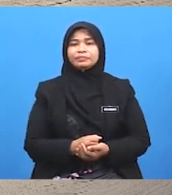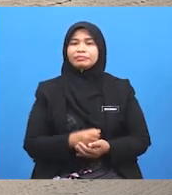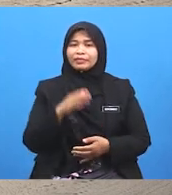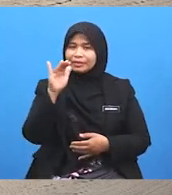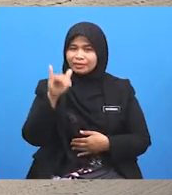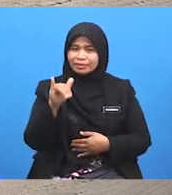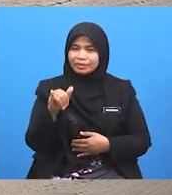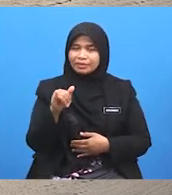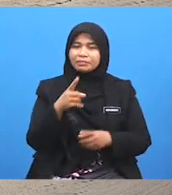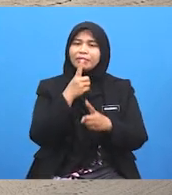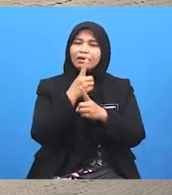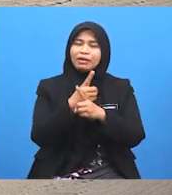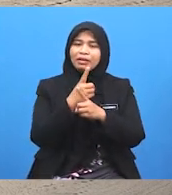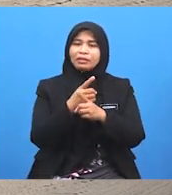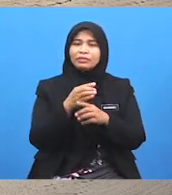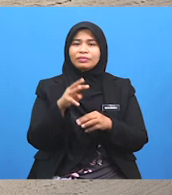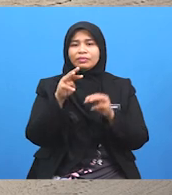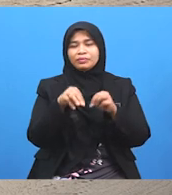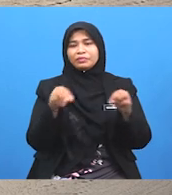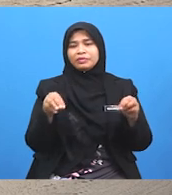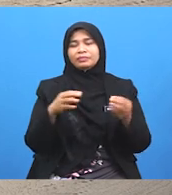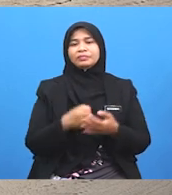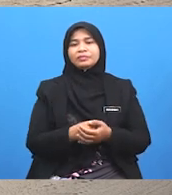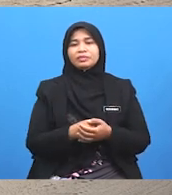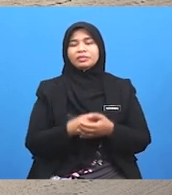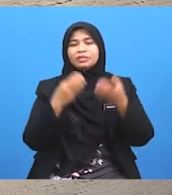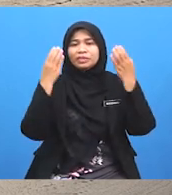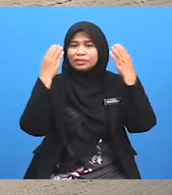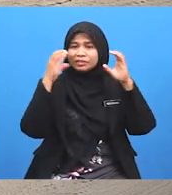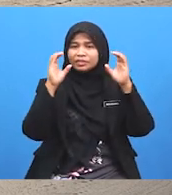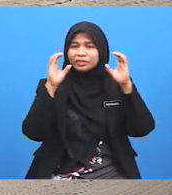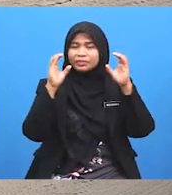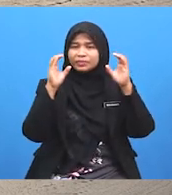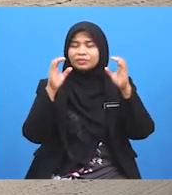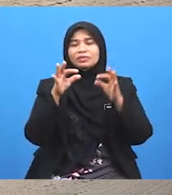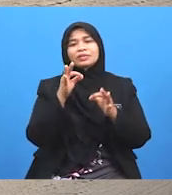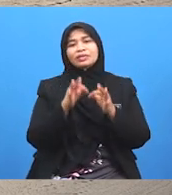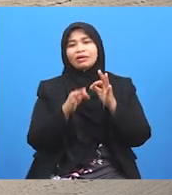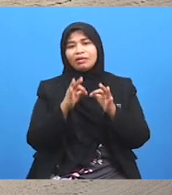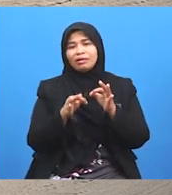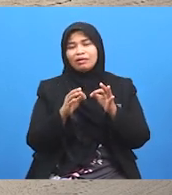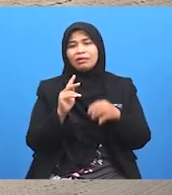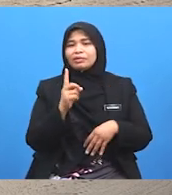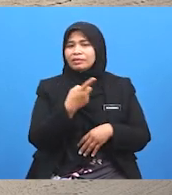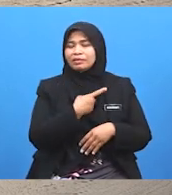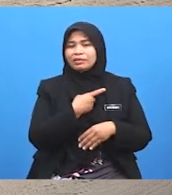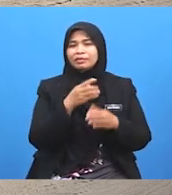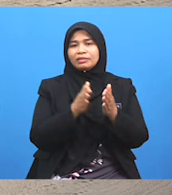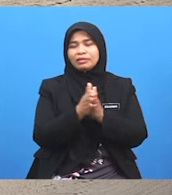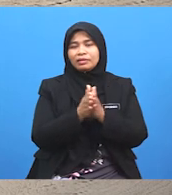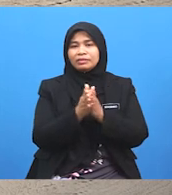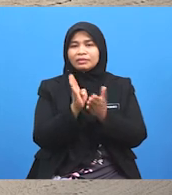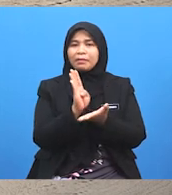Ya, betul murid-murid. Cikgu, sekiranya kita rajin